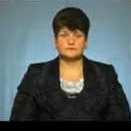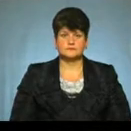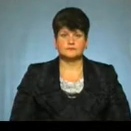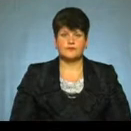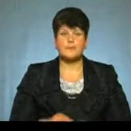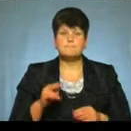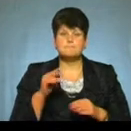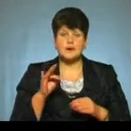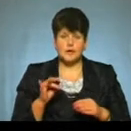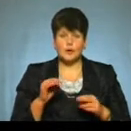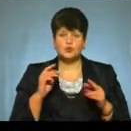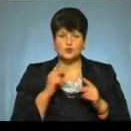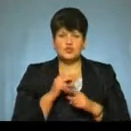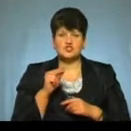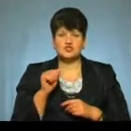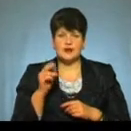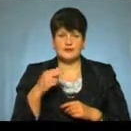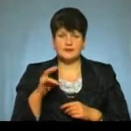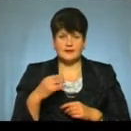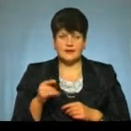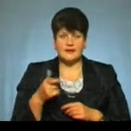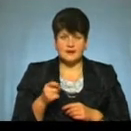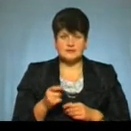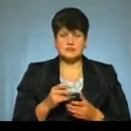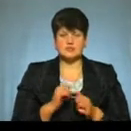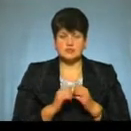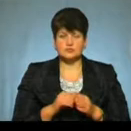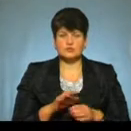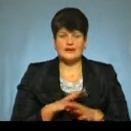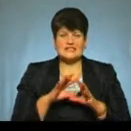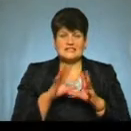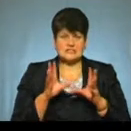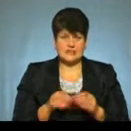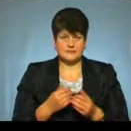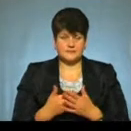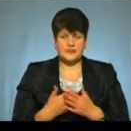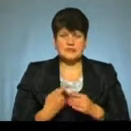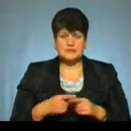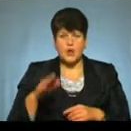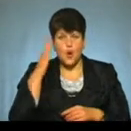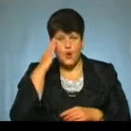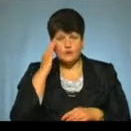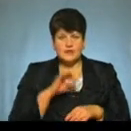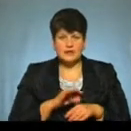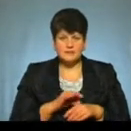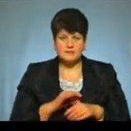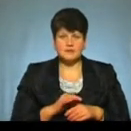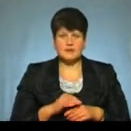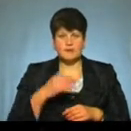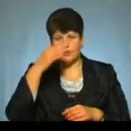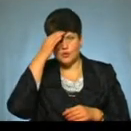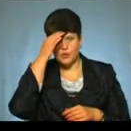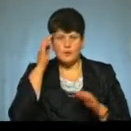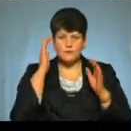При отруєнні чадним газом найчастіше трапляються у людей загальні симптоми. Це є головний біль у лобній ділянці чи